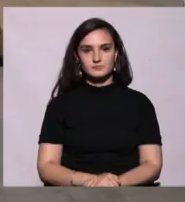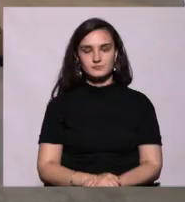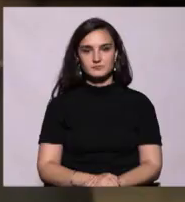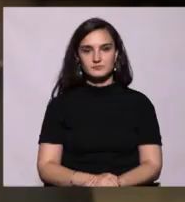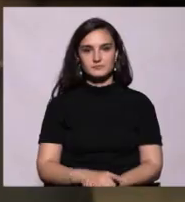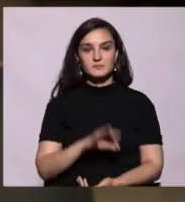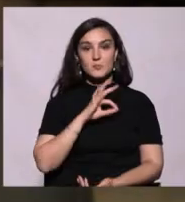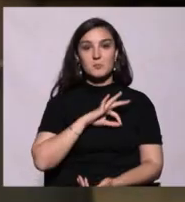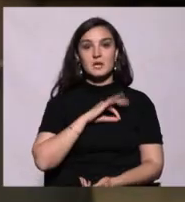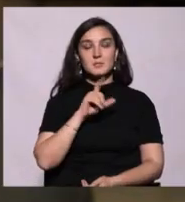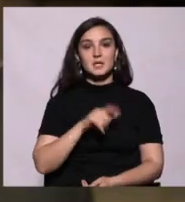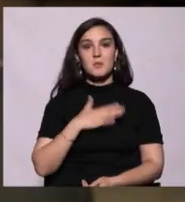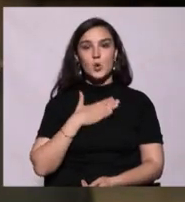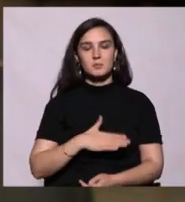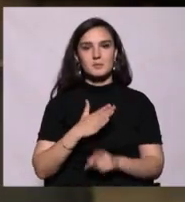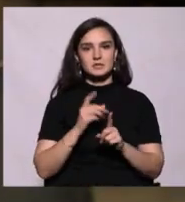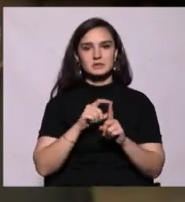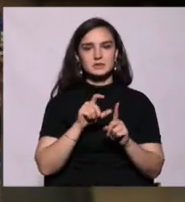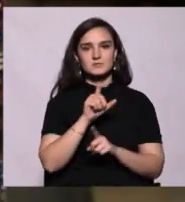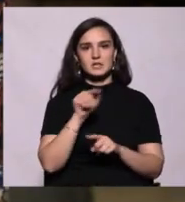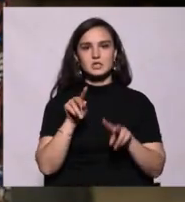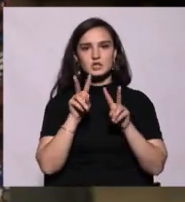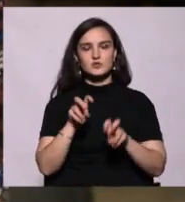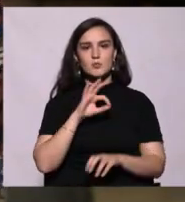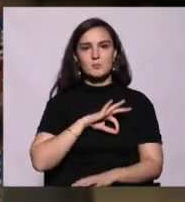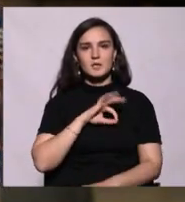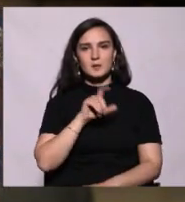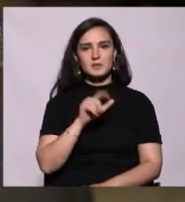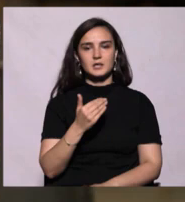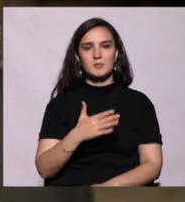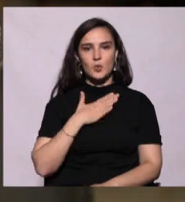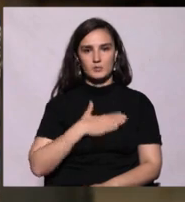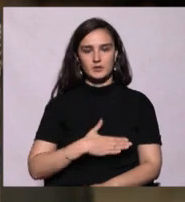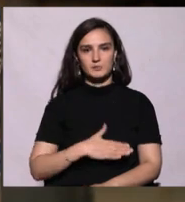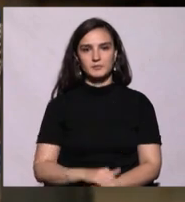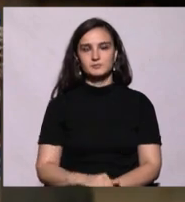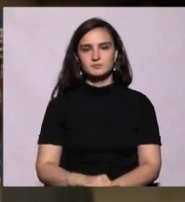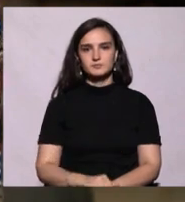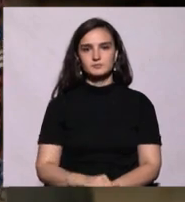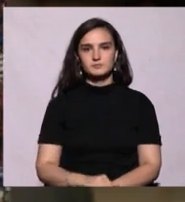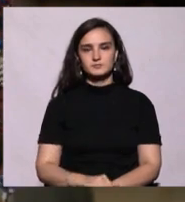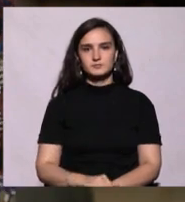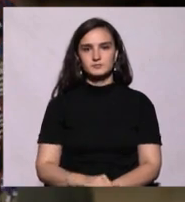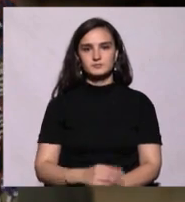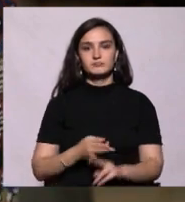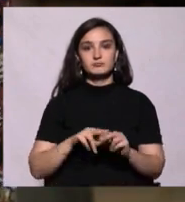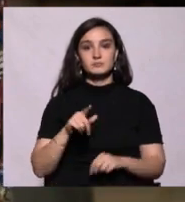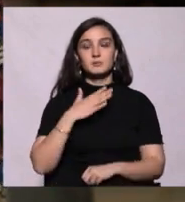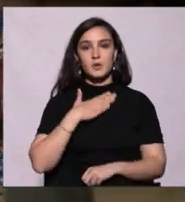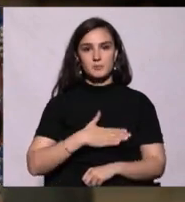Customer satisfaction is a noun and it means მომხმარებელთა კმაყოფილება. Customer